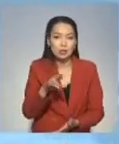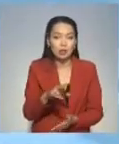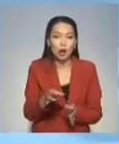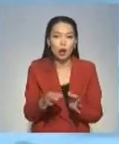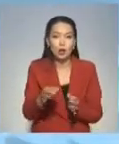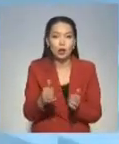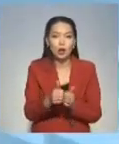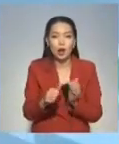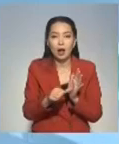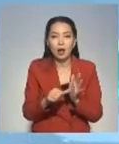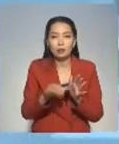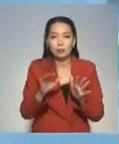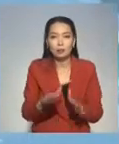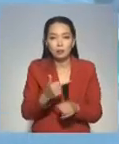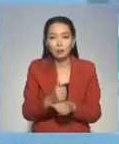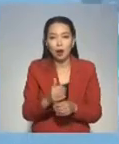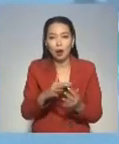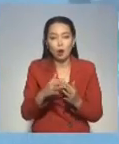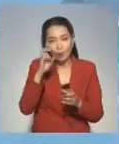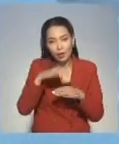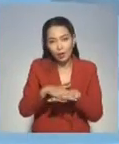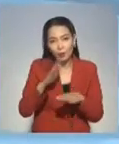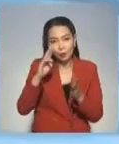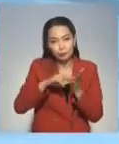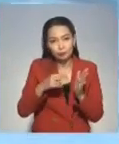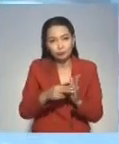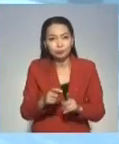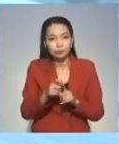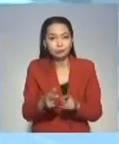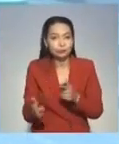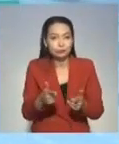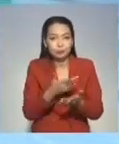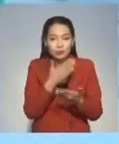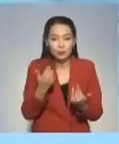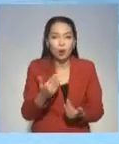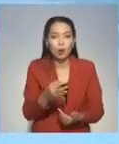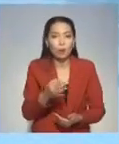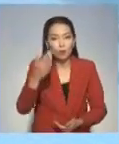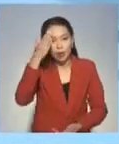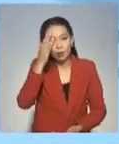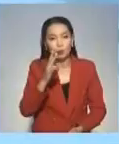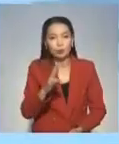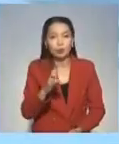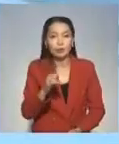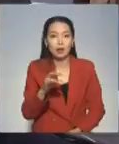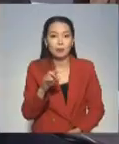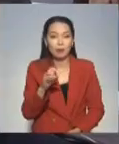мекенің басшысына ауыл ел бесігі жобасы аясында ұсыныс әзірлемеген үшін облыс әкімі Нұрлыбек Нәлібаев ескерту